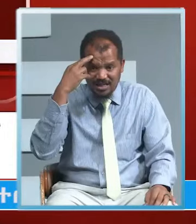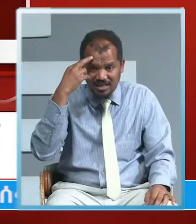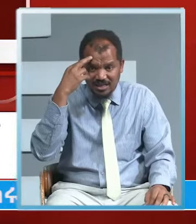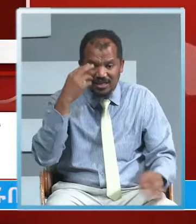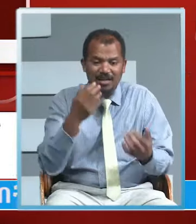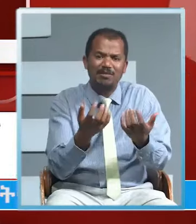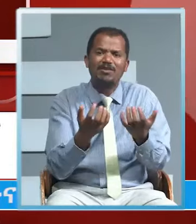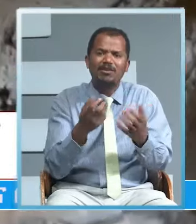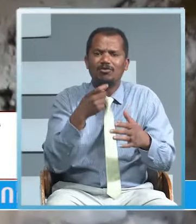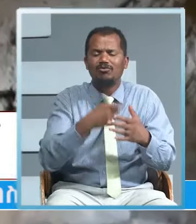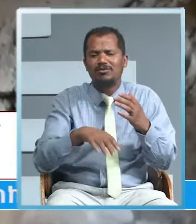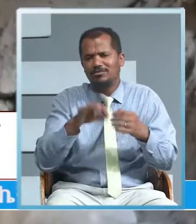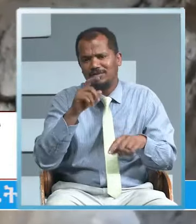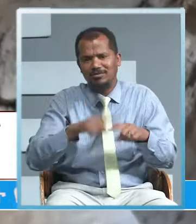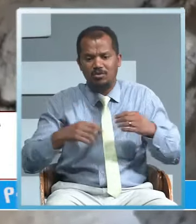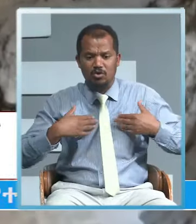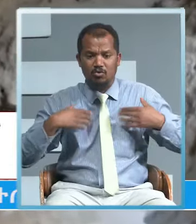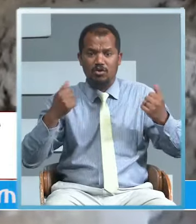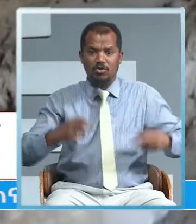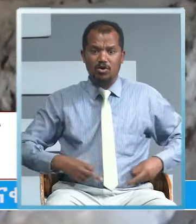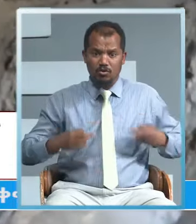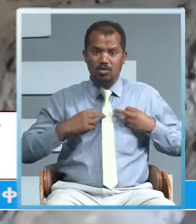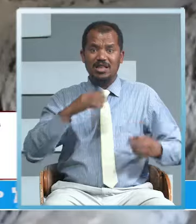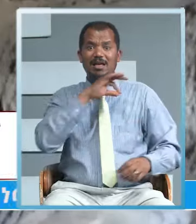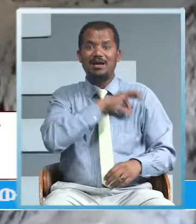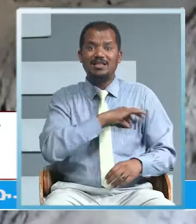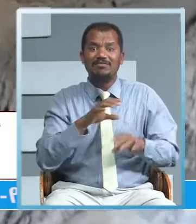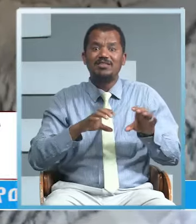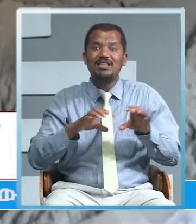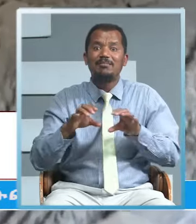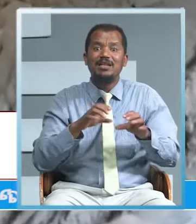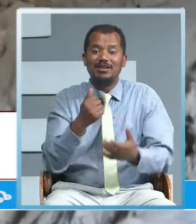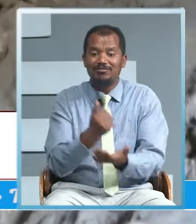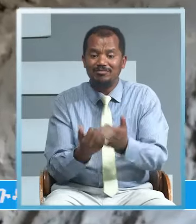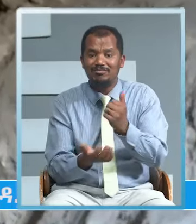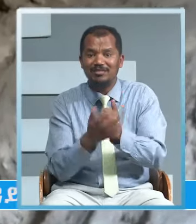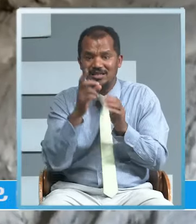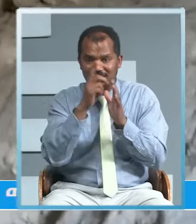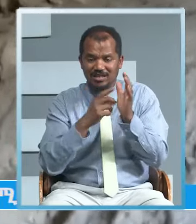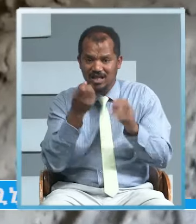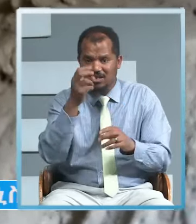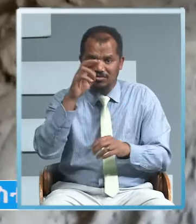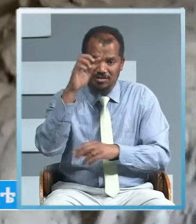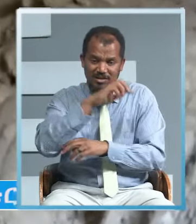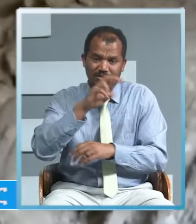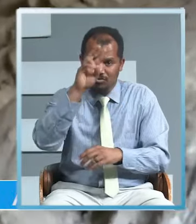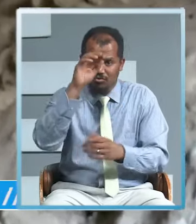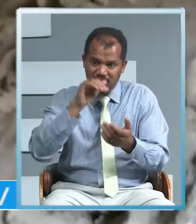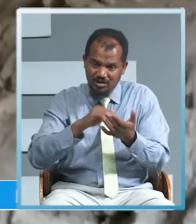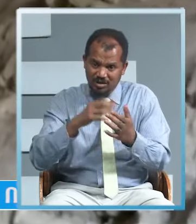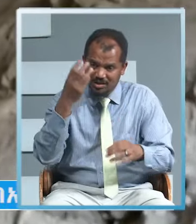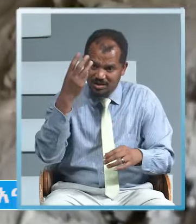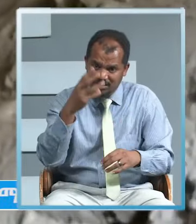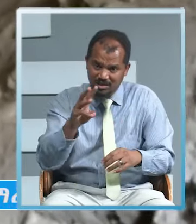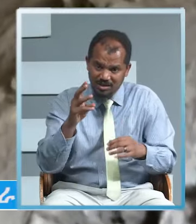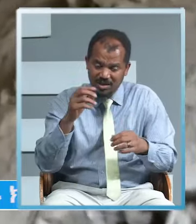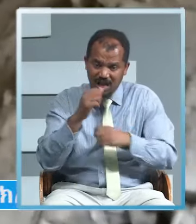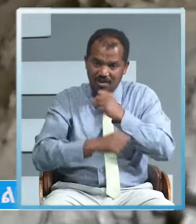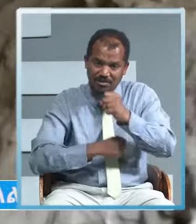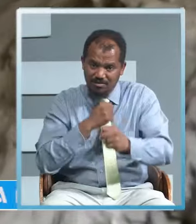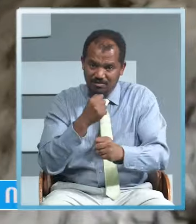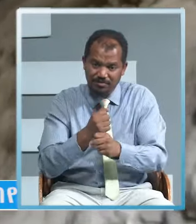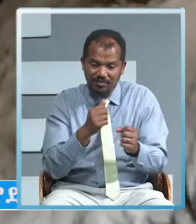የፈለግነው ውጤት ማግኘት አልቻለም። የወጣቶቹን ህይወት ለማትረፍ የሚደረገው ርብርብ የካቲት 12 ቀን 2016